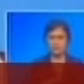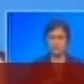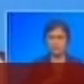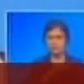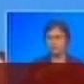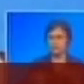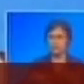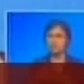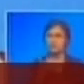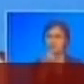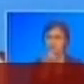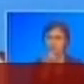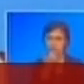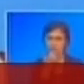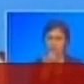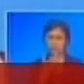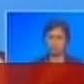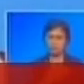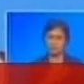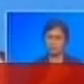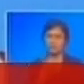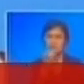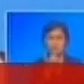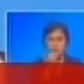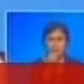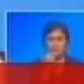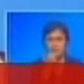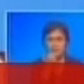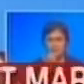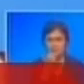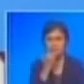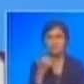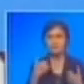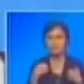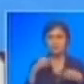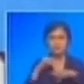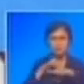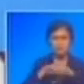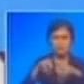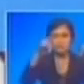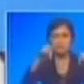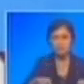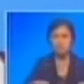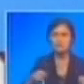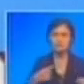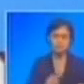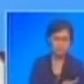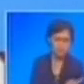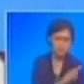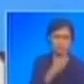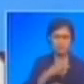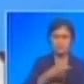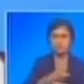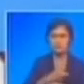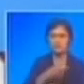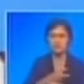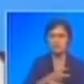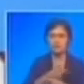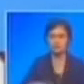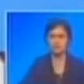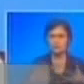for any wrongdoing that I may have done, any mistake that will have caused anyone any pain or hardship. But I can